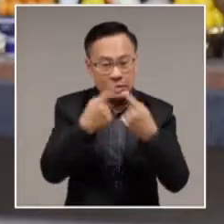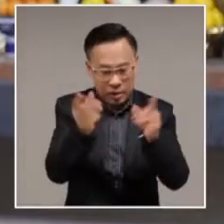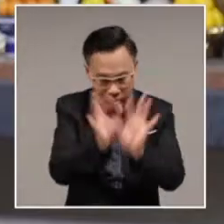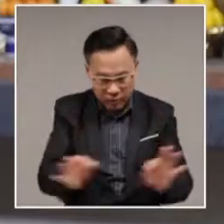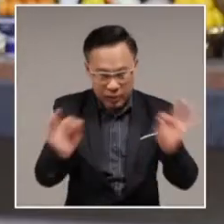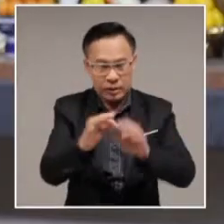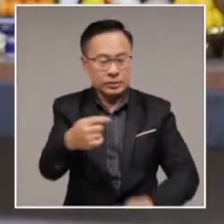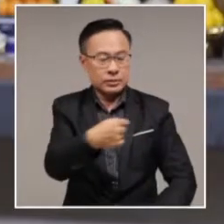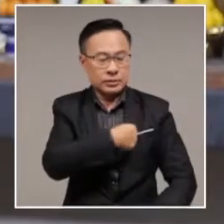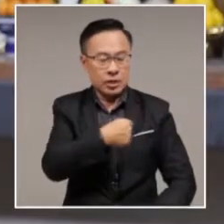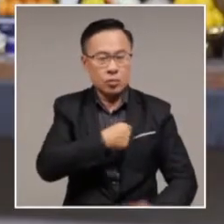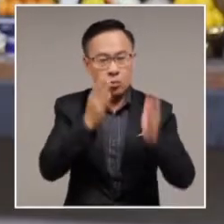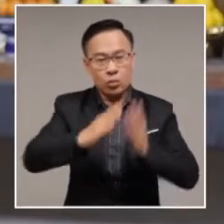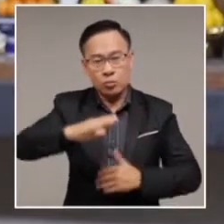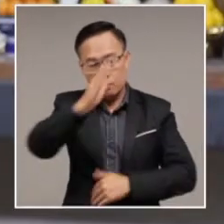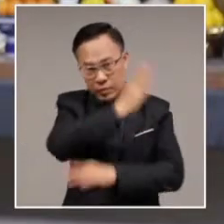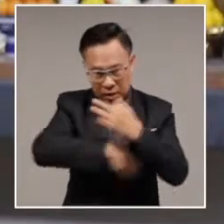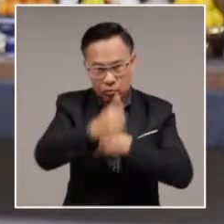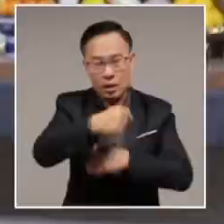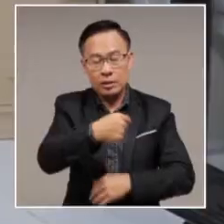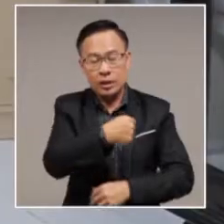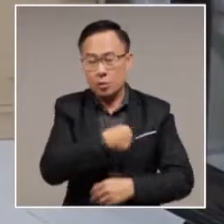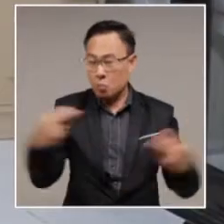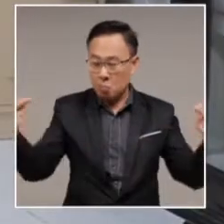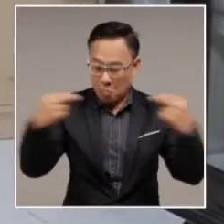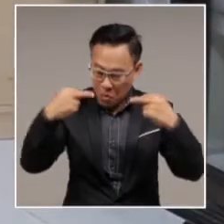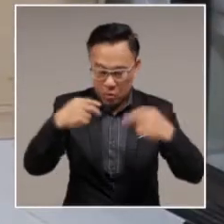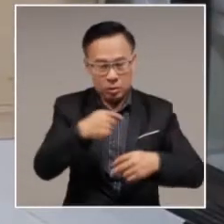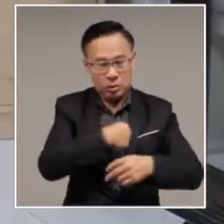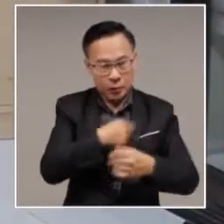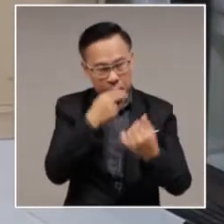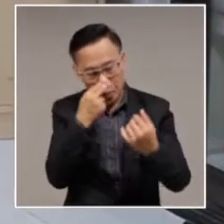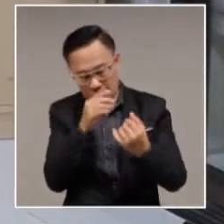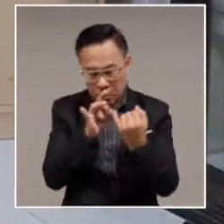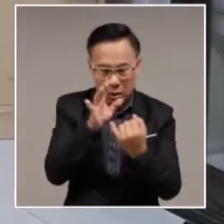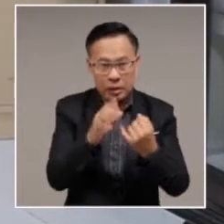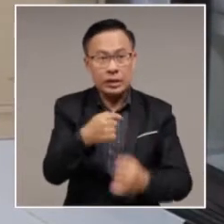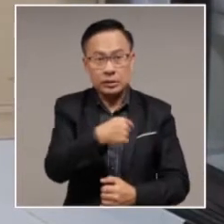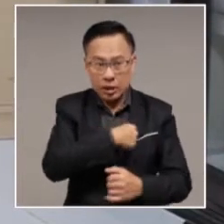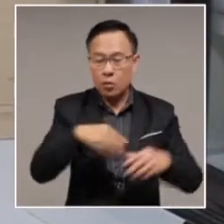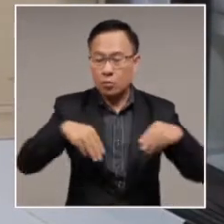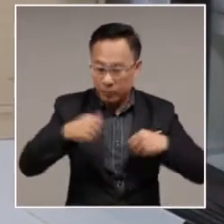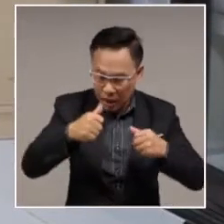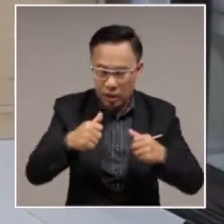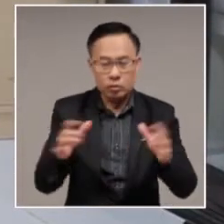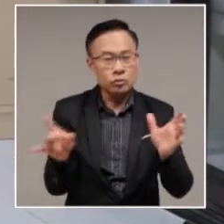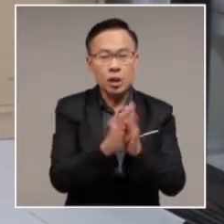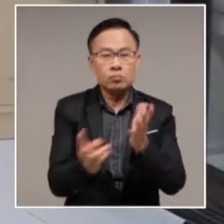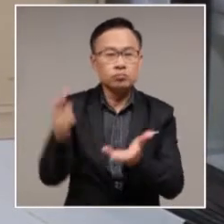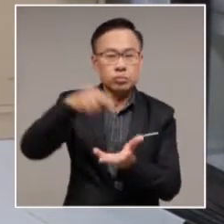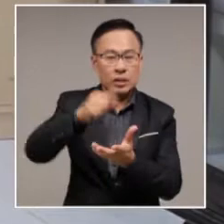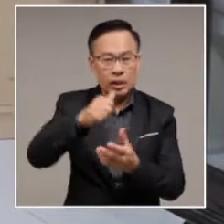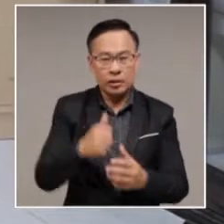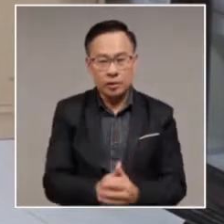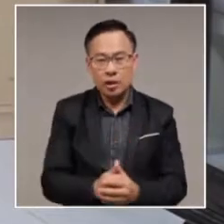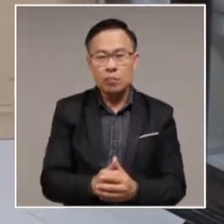กับสายตาที่คนมองได้โดยที่เขาไม่รู้สึกแปลกแยกแตกต่างจากคนอื่นตรงนั้นต่างหากที่สำคัญแล้วเชื่อหมอเถอะว่าพอโตขึ้นเขาจะ